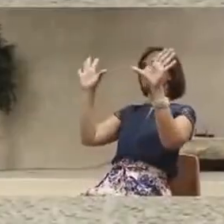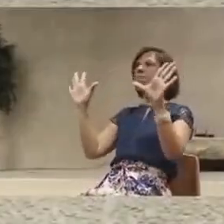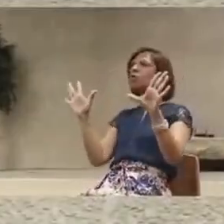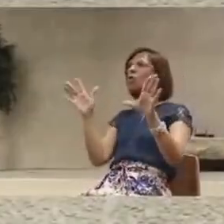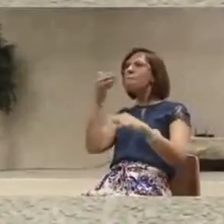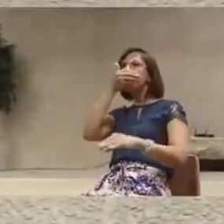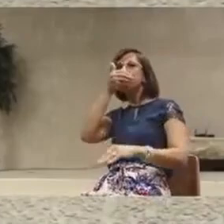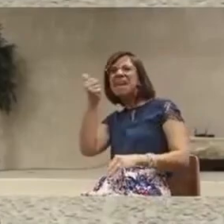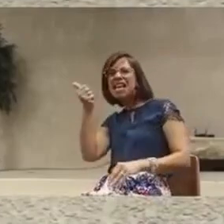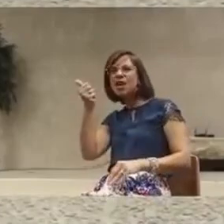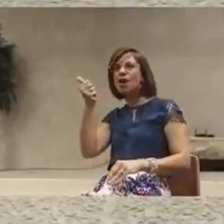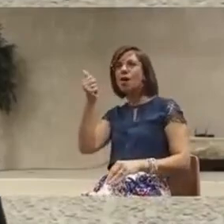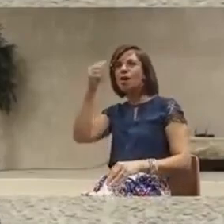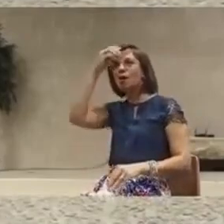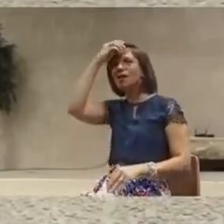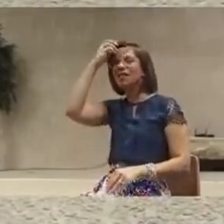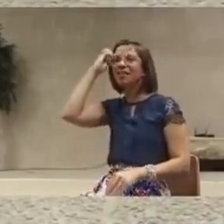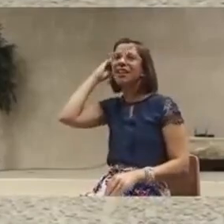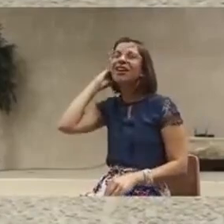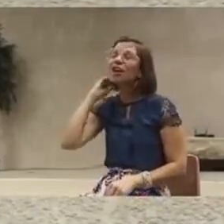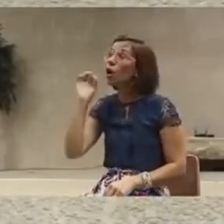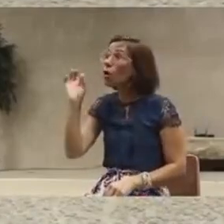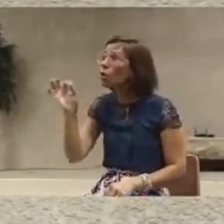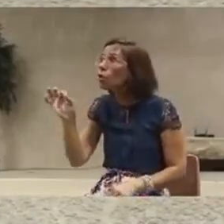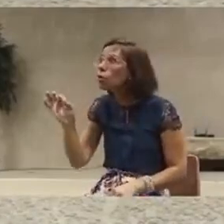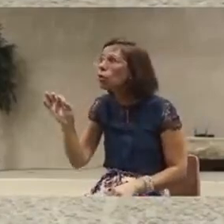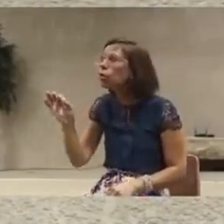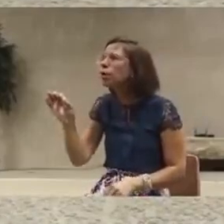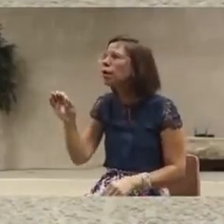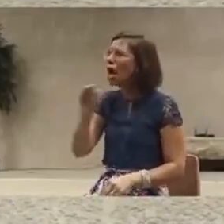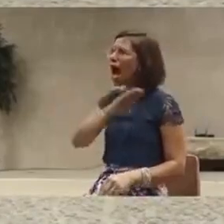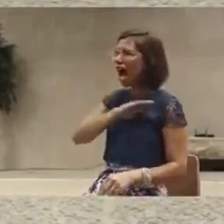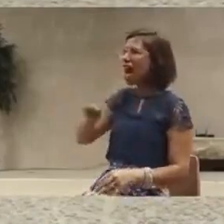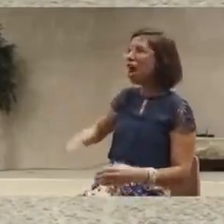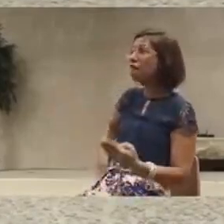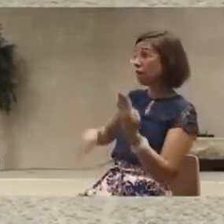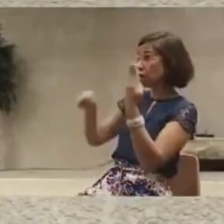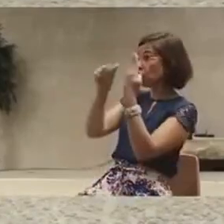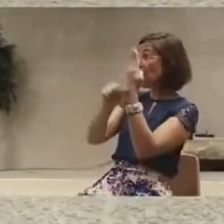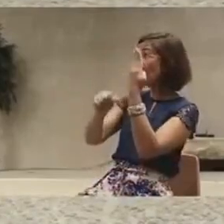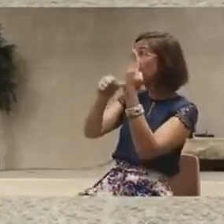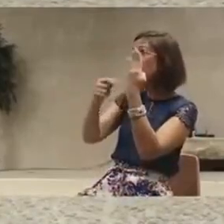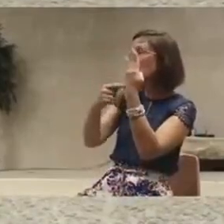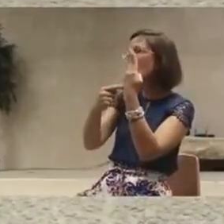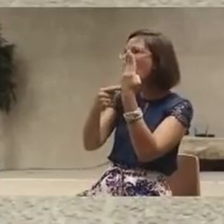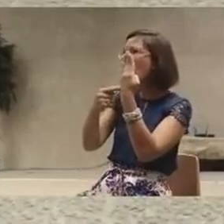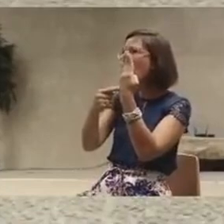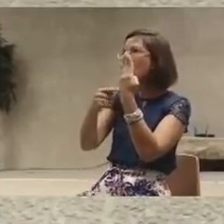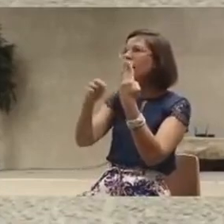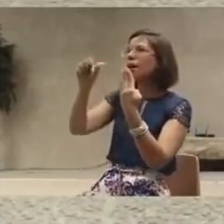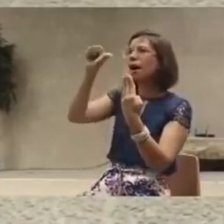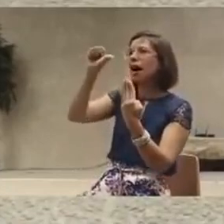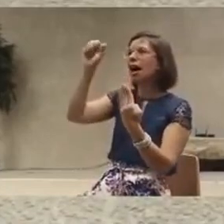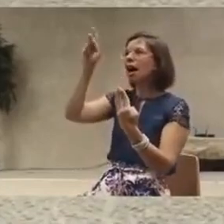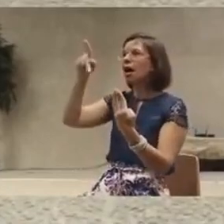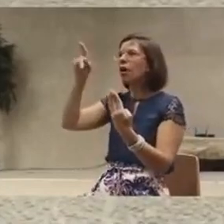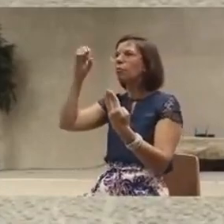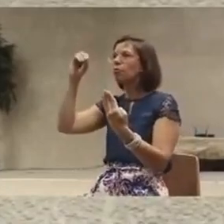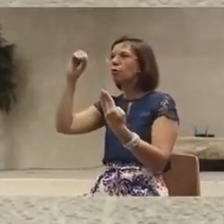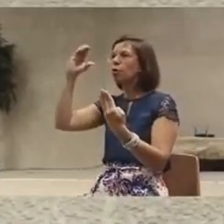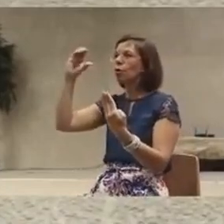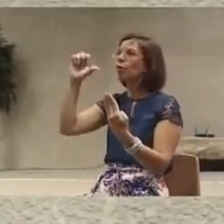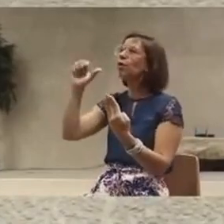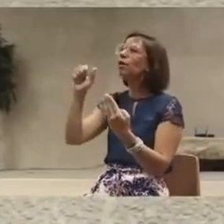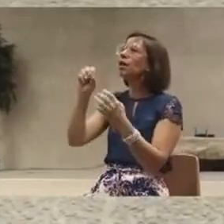qui ne connaît pas le Seigneur. Apocalypse, un mot effrayant. Qu'est-ce qui va nous arriver? Les catastrophes. Apocalypse, c'est le ciel ouvert pour